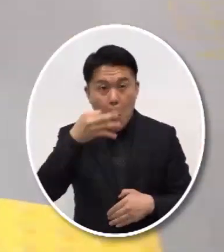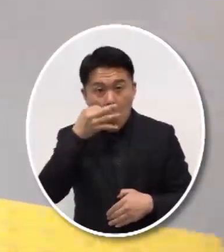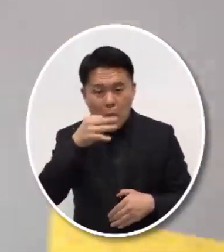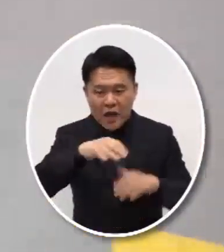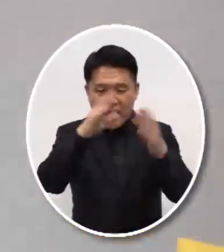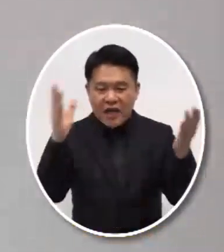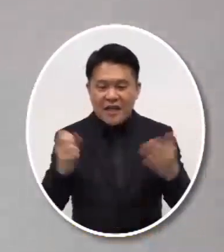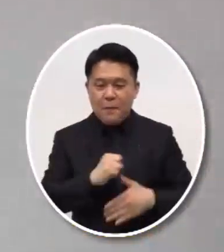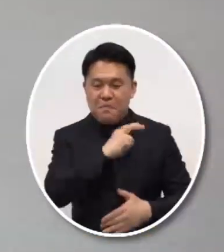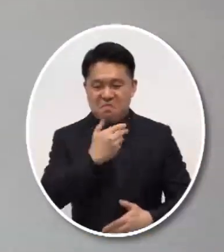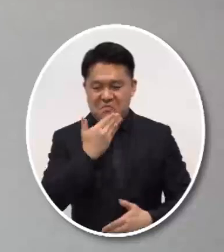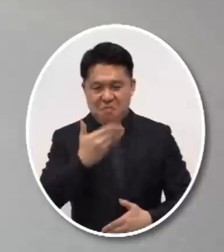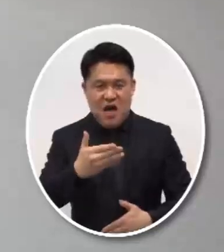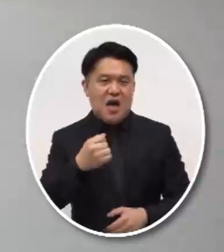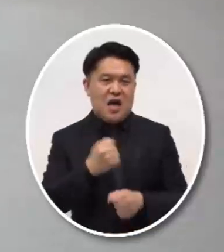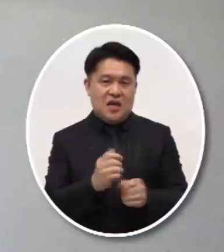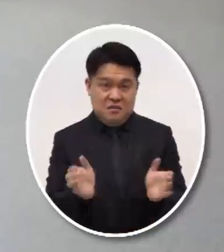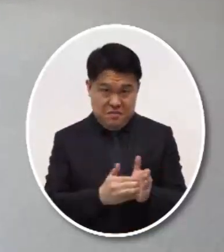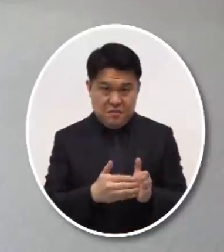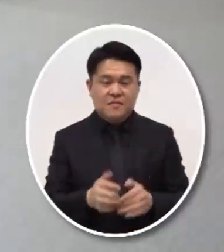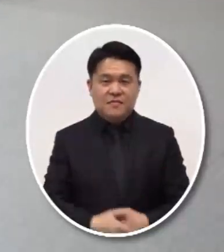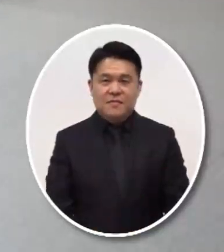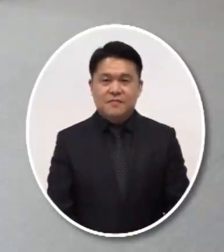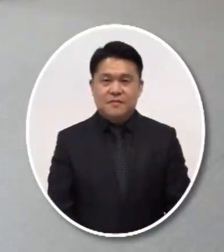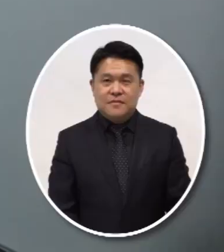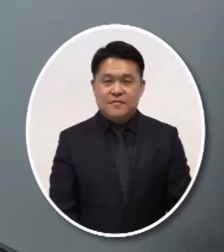모두가 편하게 일할 수 있는 공간을 만들었습니다.